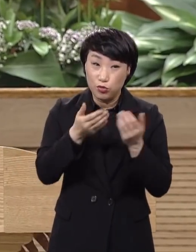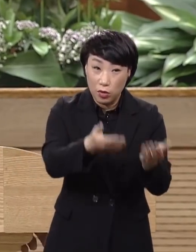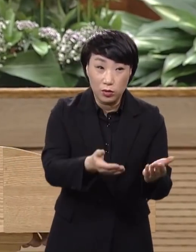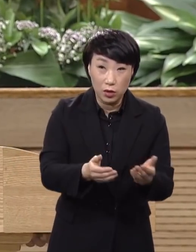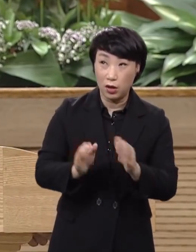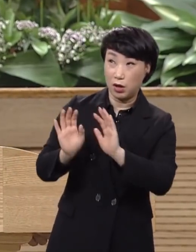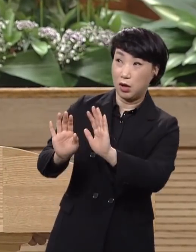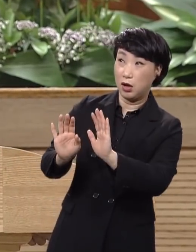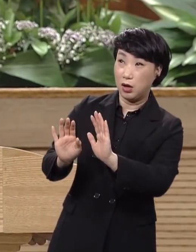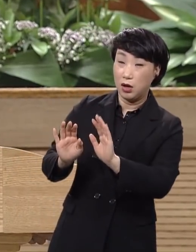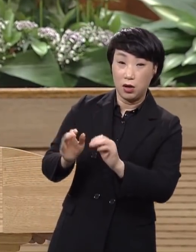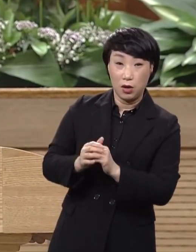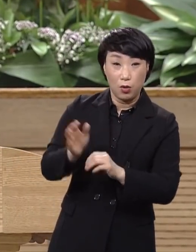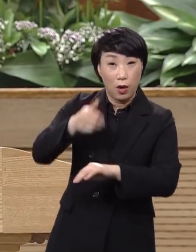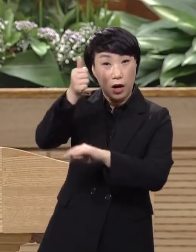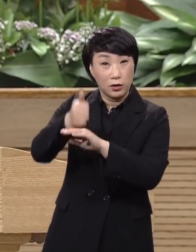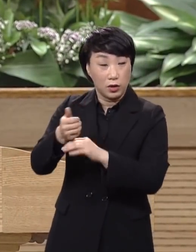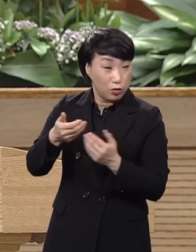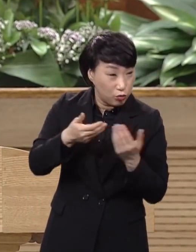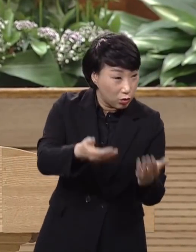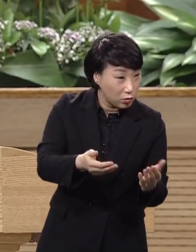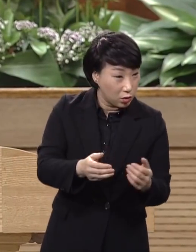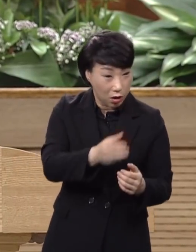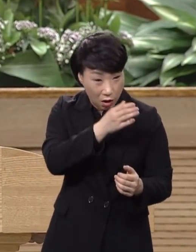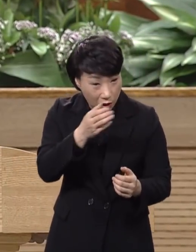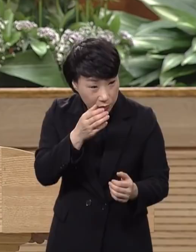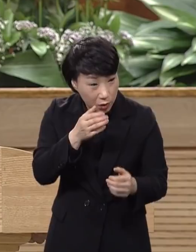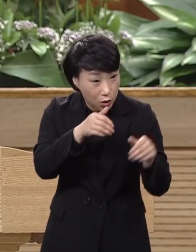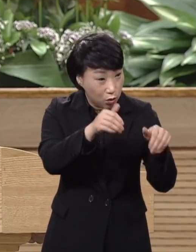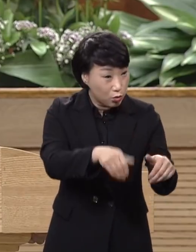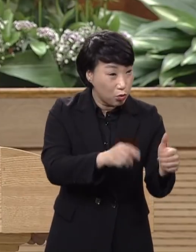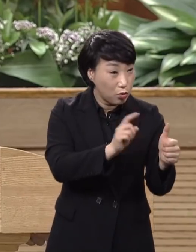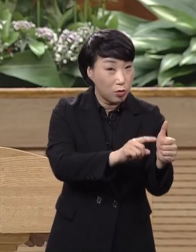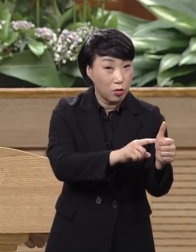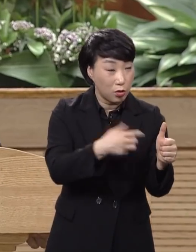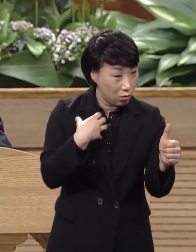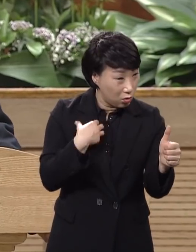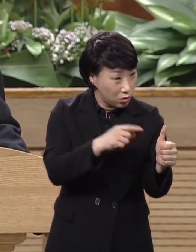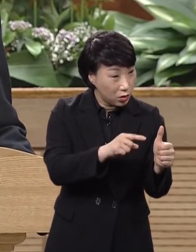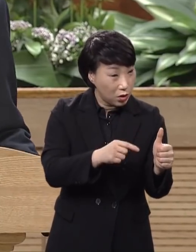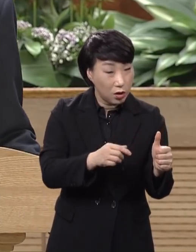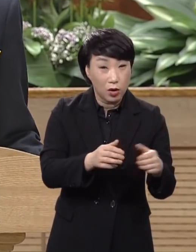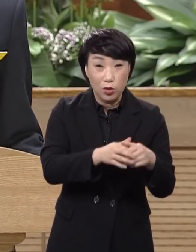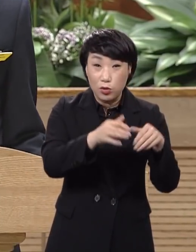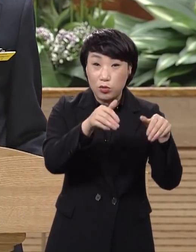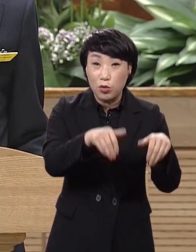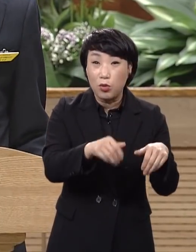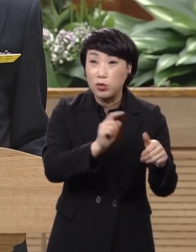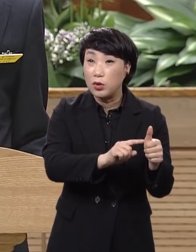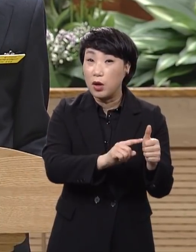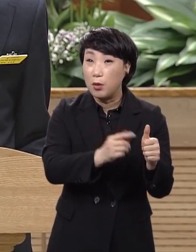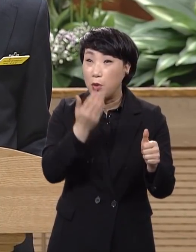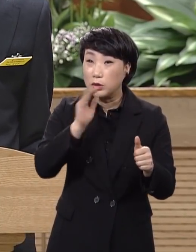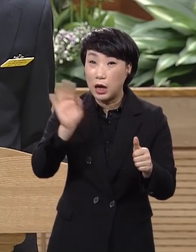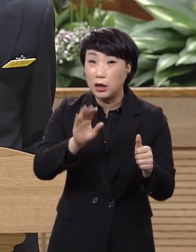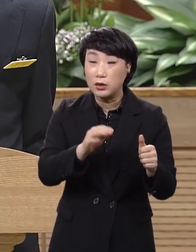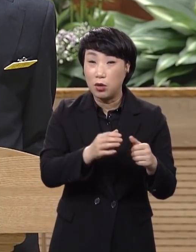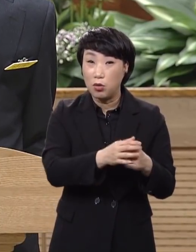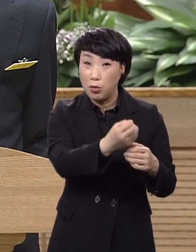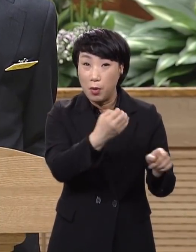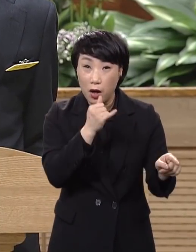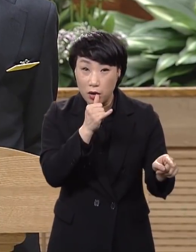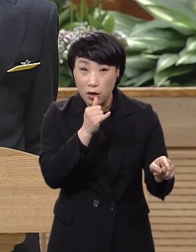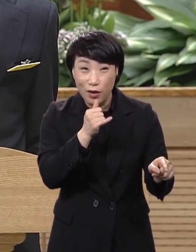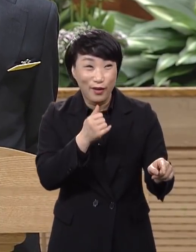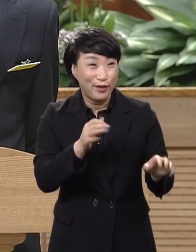왕이 하사하는 진미를 감히 포로 따위가, 아니 노예 따위가, 전쟁의